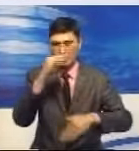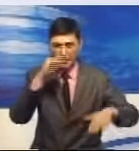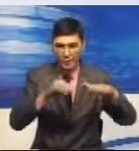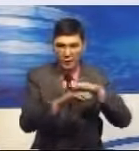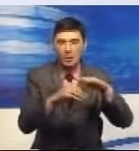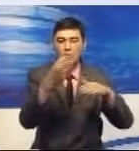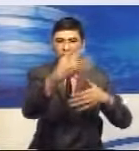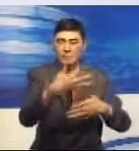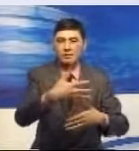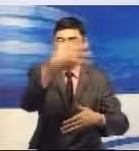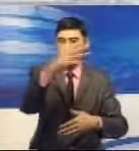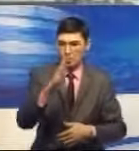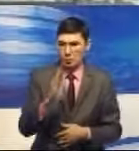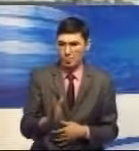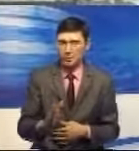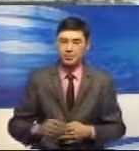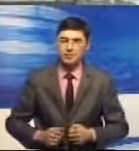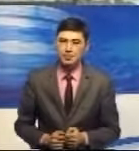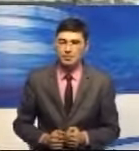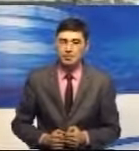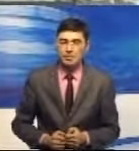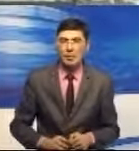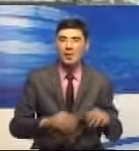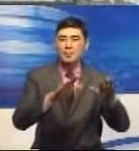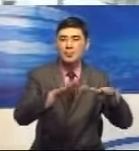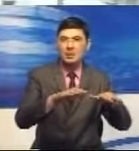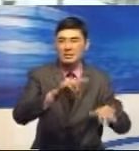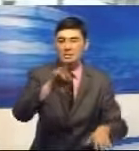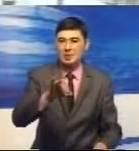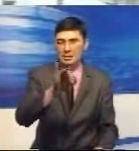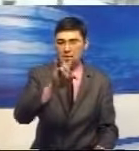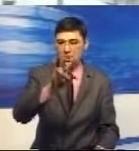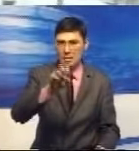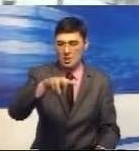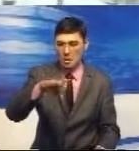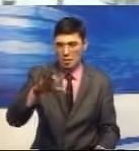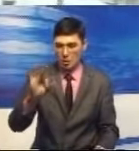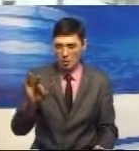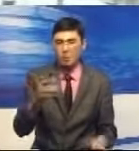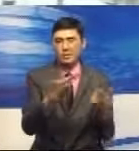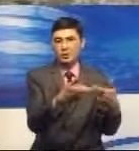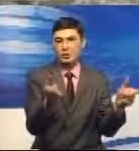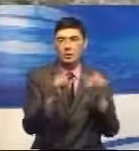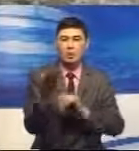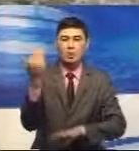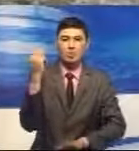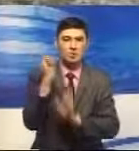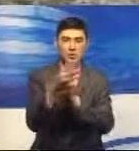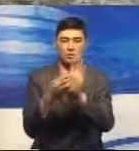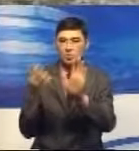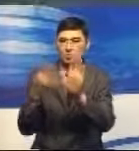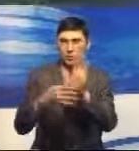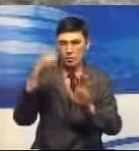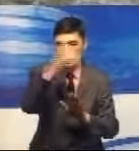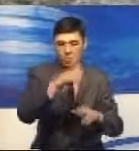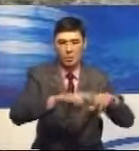туралы айтылды. Құрылысы ұзаққа созылған нысандардың бірі Динамо стадионы. Ғимарат сонау 90-шы жылдардан бастап салынбай қалған.